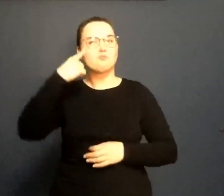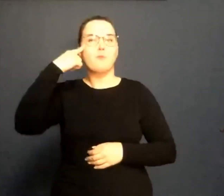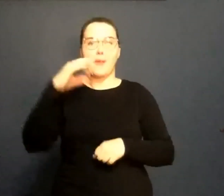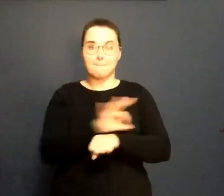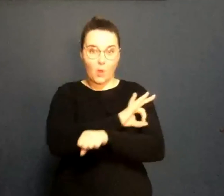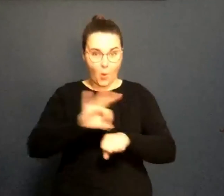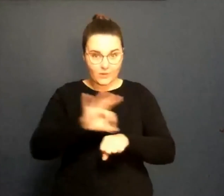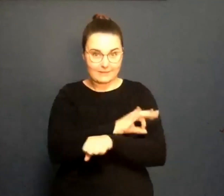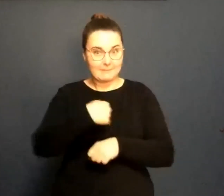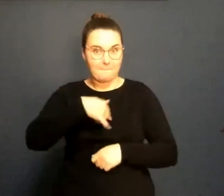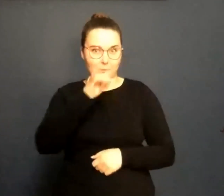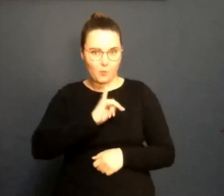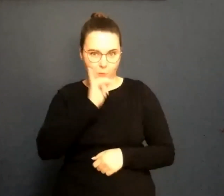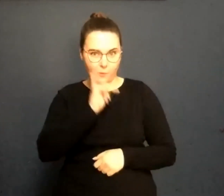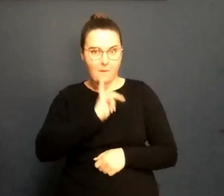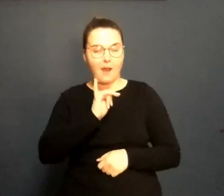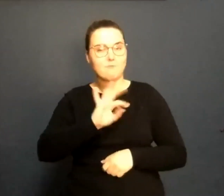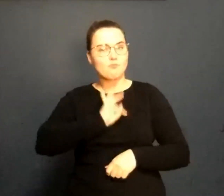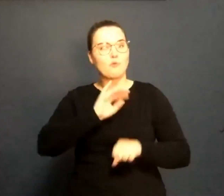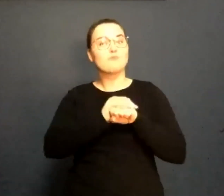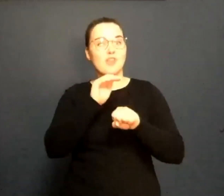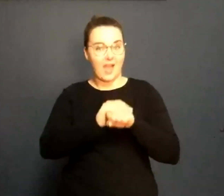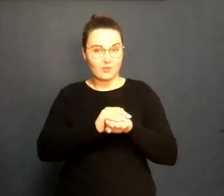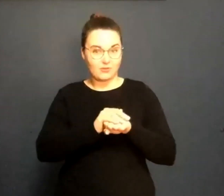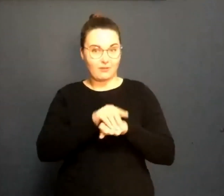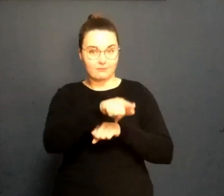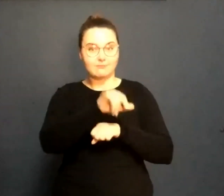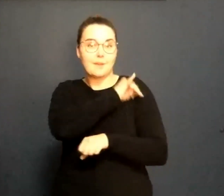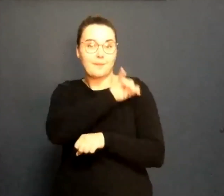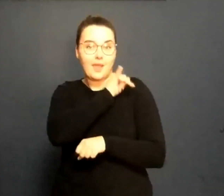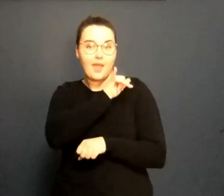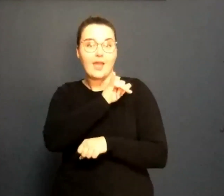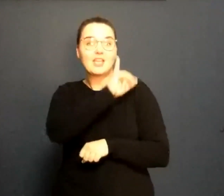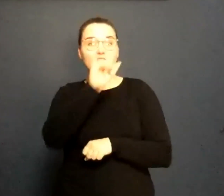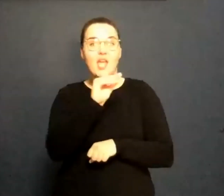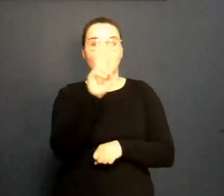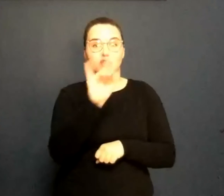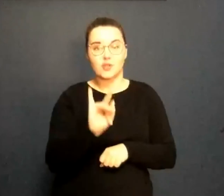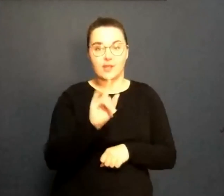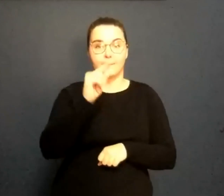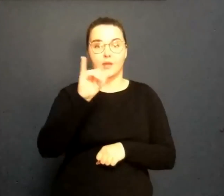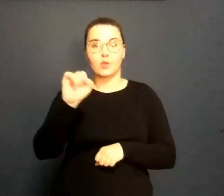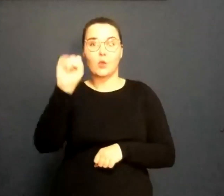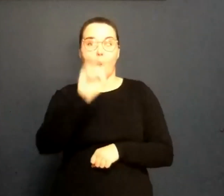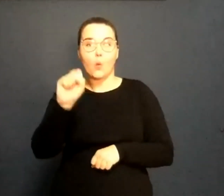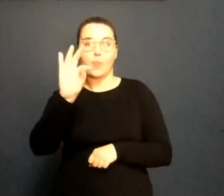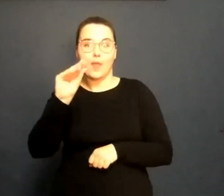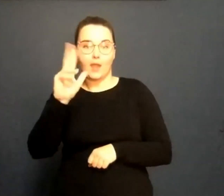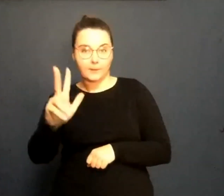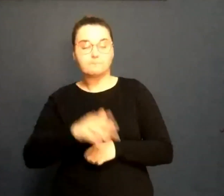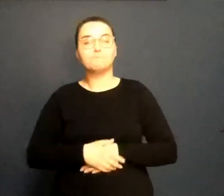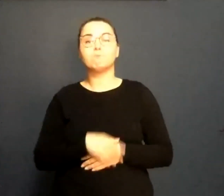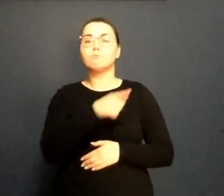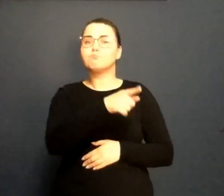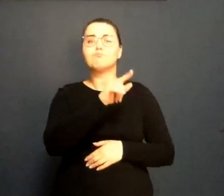podjąć razem z moim przyjacielem Jerzym Piątkiem. On mi był działaniem z przestrzeni nauki. Jerzy jest